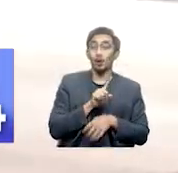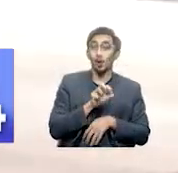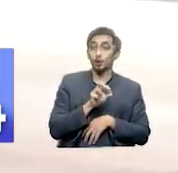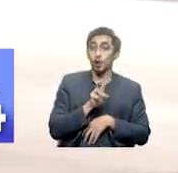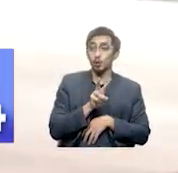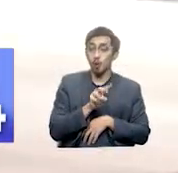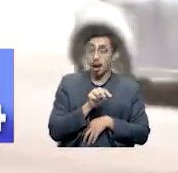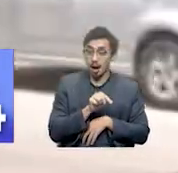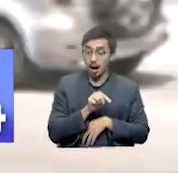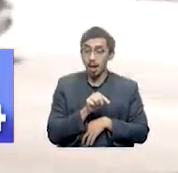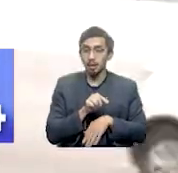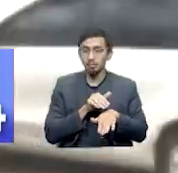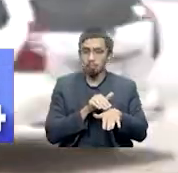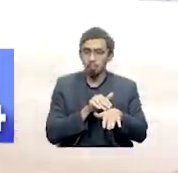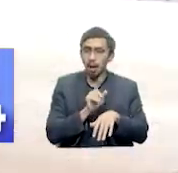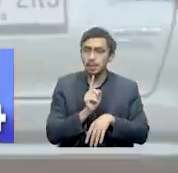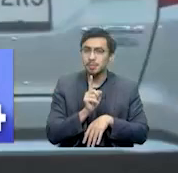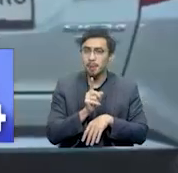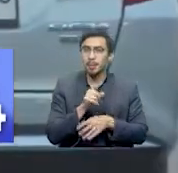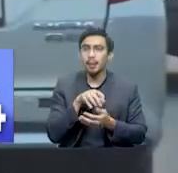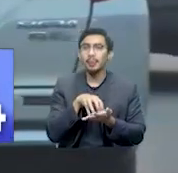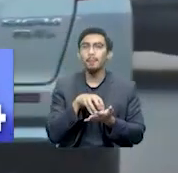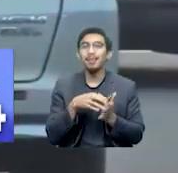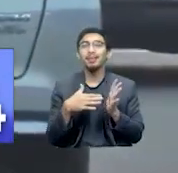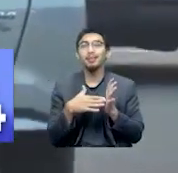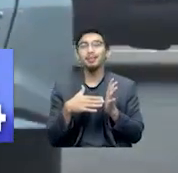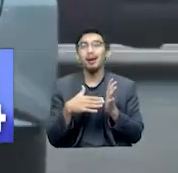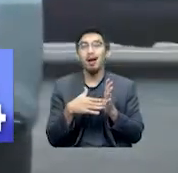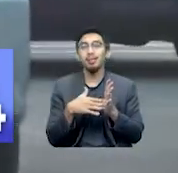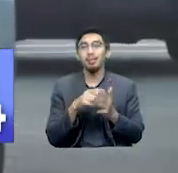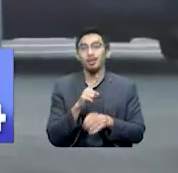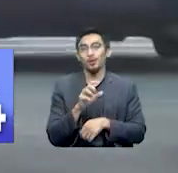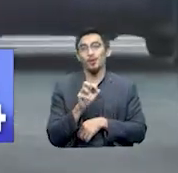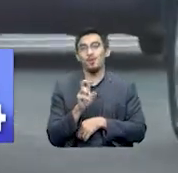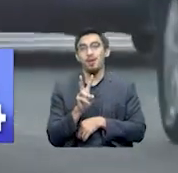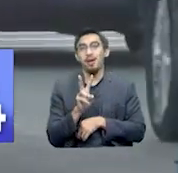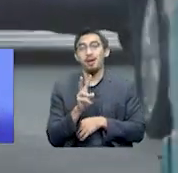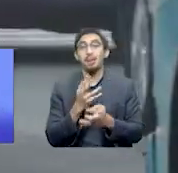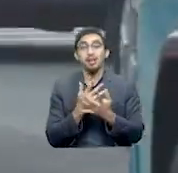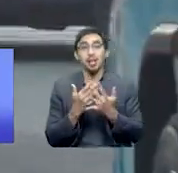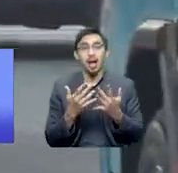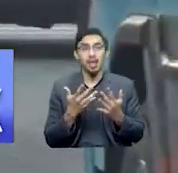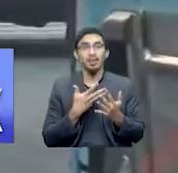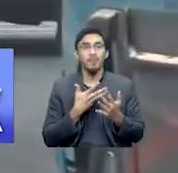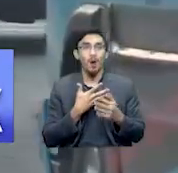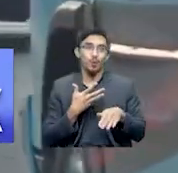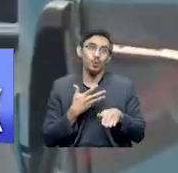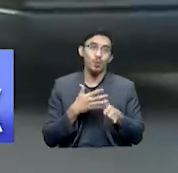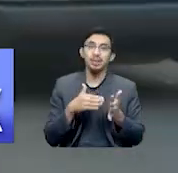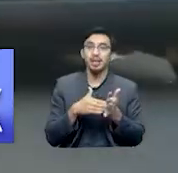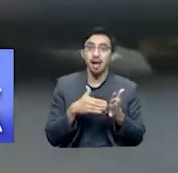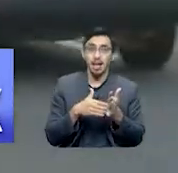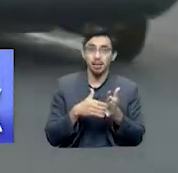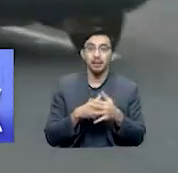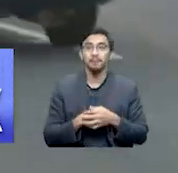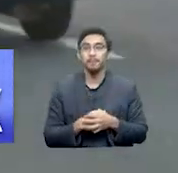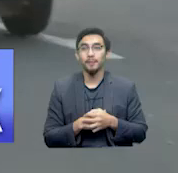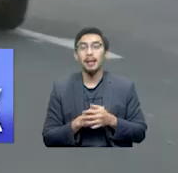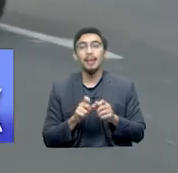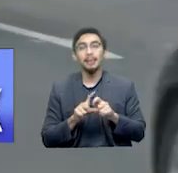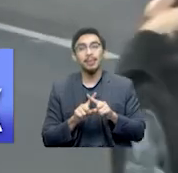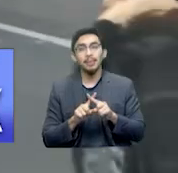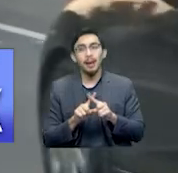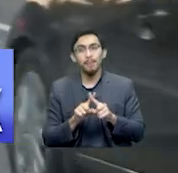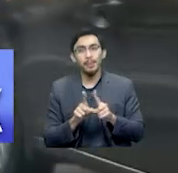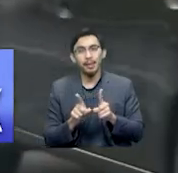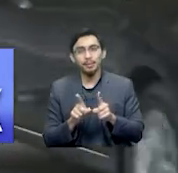akibat dari adanya rest area 102, di mana masyarakat banyak yang melakukan istirahat di sini. Namun, selain itu juga ini dikarenakan penyempitan